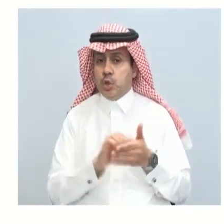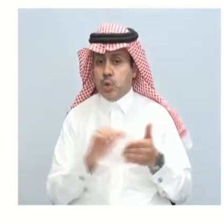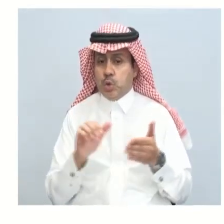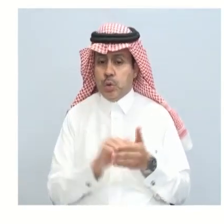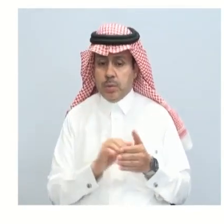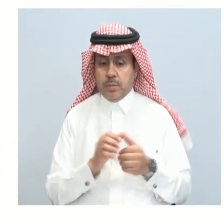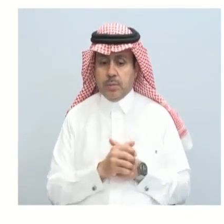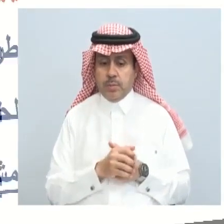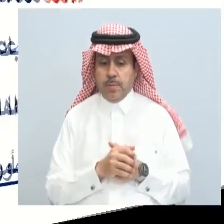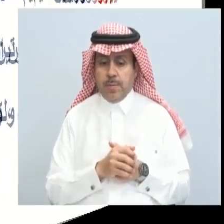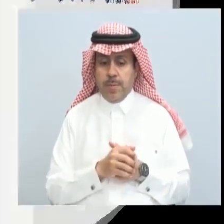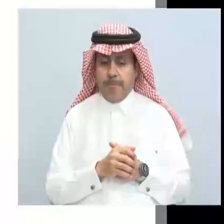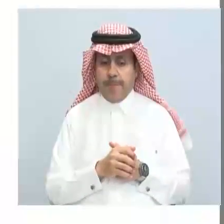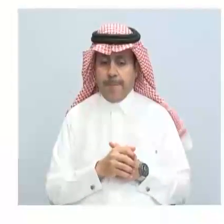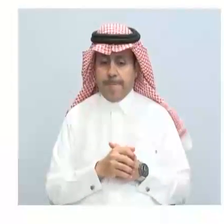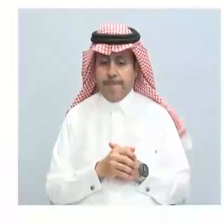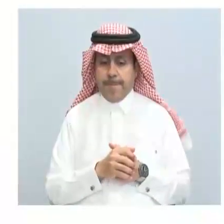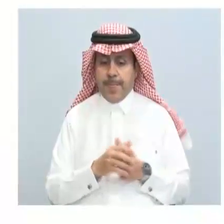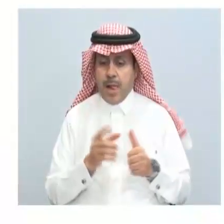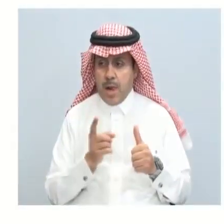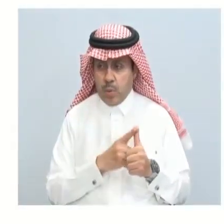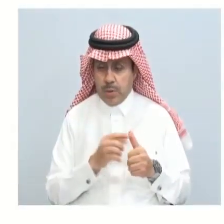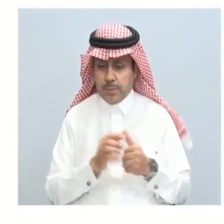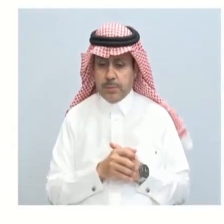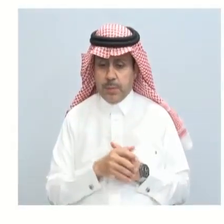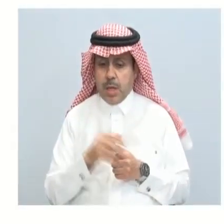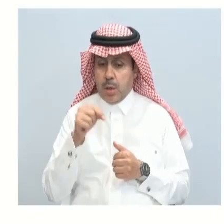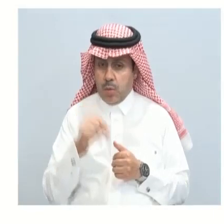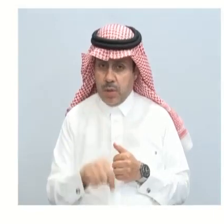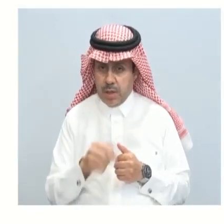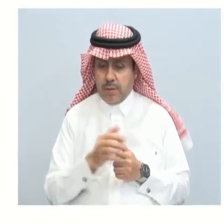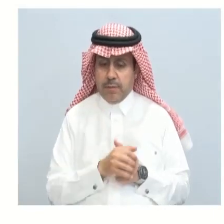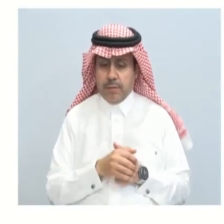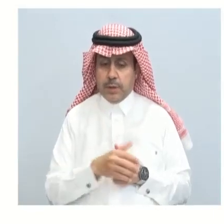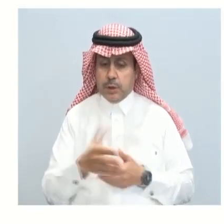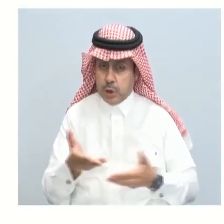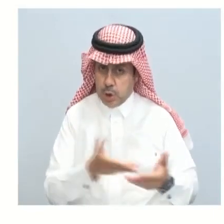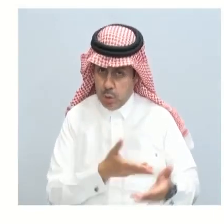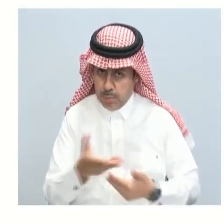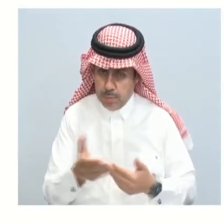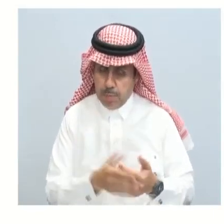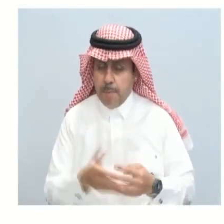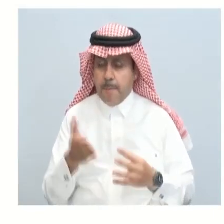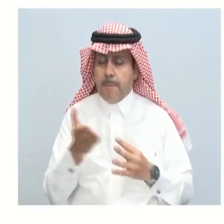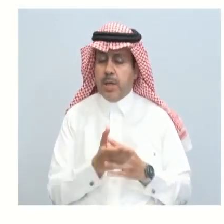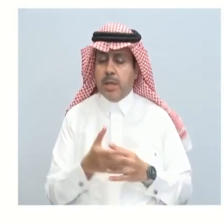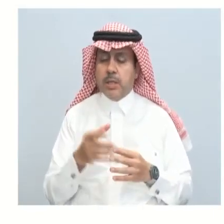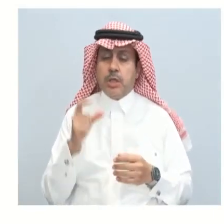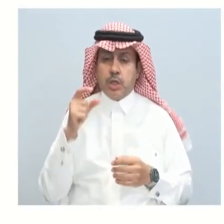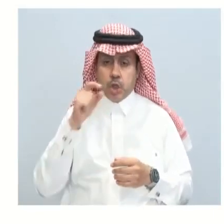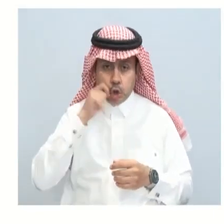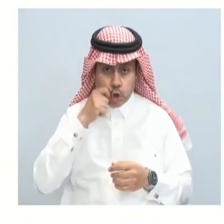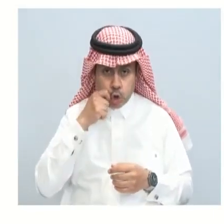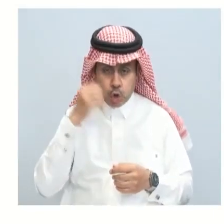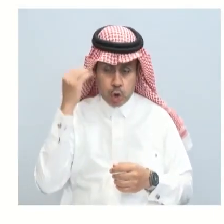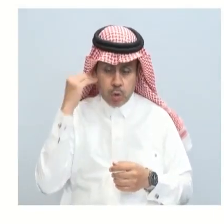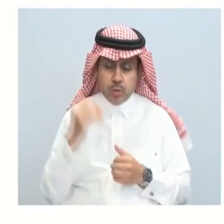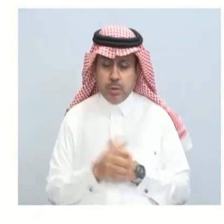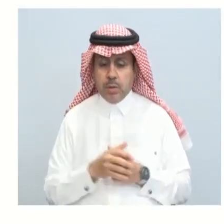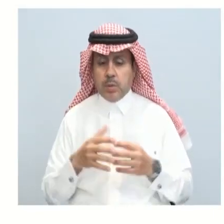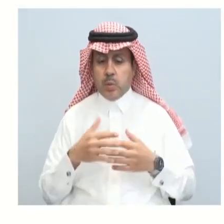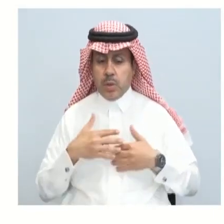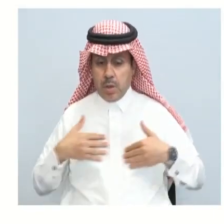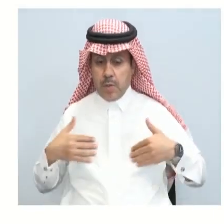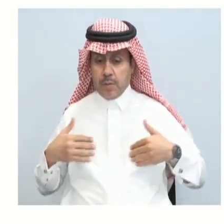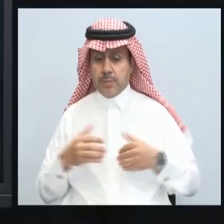المعتبره ناتي على هذه الشروط اولا ان يكون ذلك عن شاور بين الزوجين وتراضي